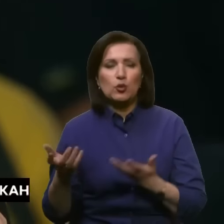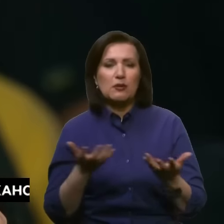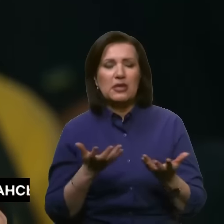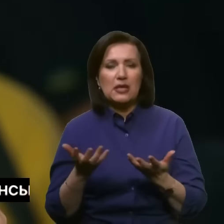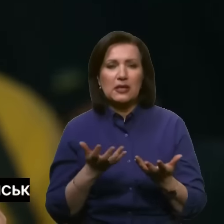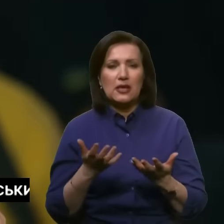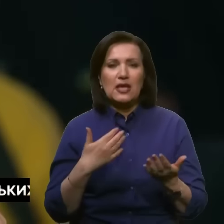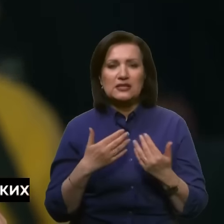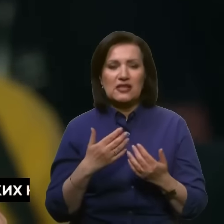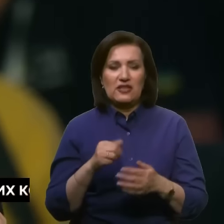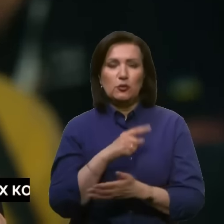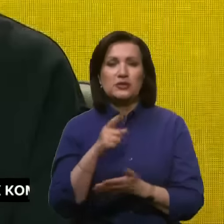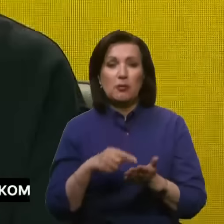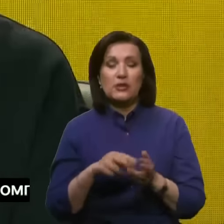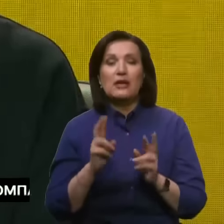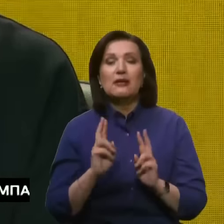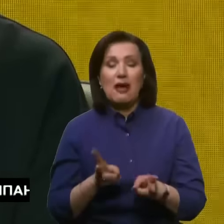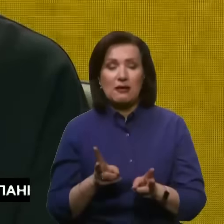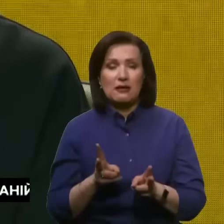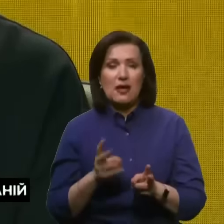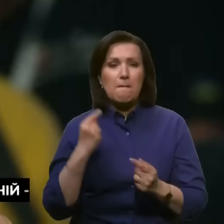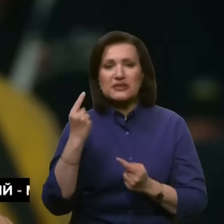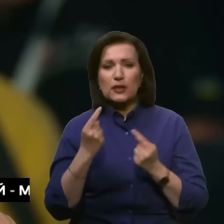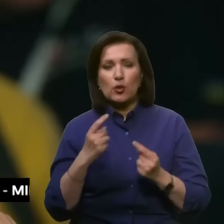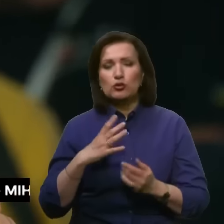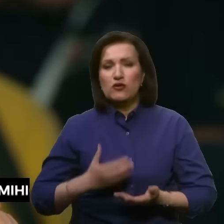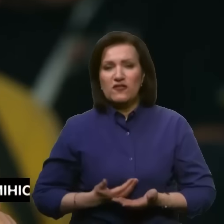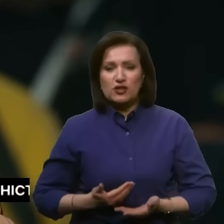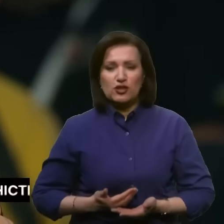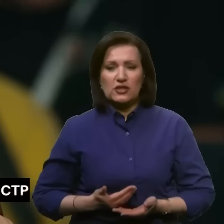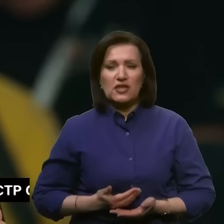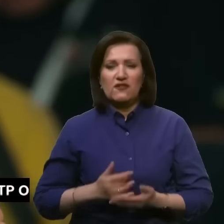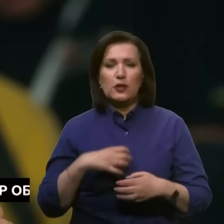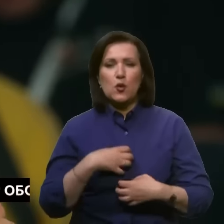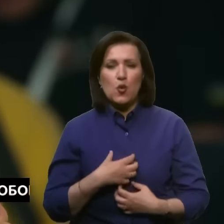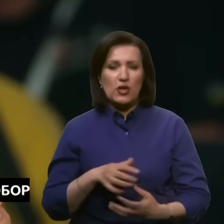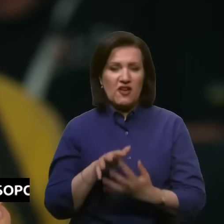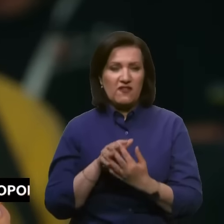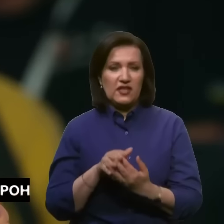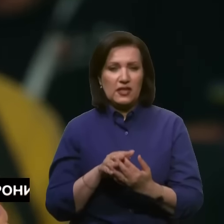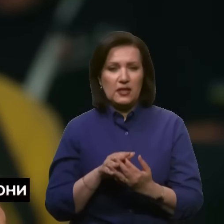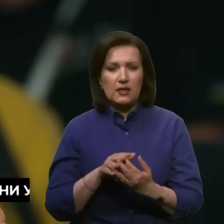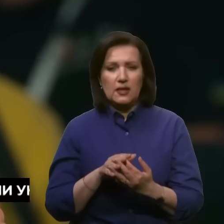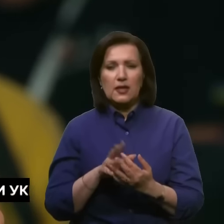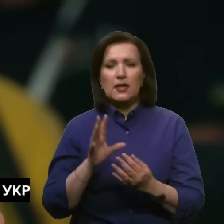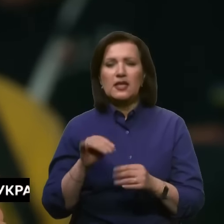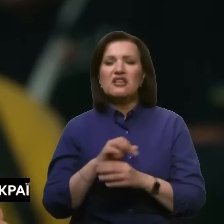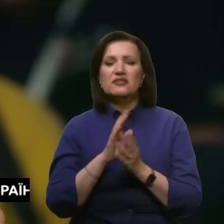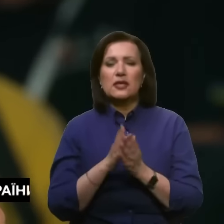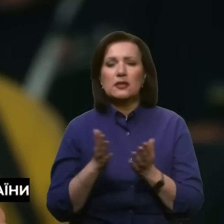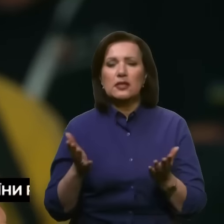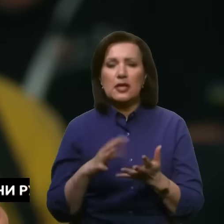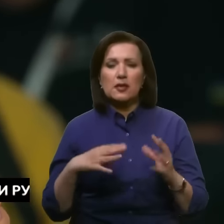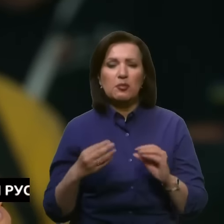які ставлять собі запитання, як психологічно вижити від горя війни? Ну і загалом,